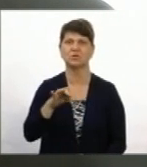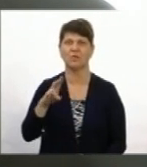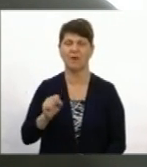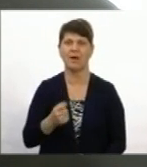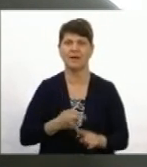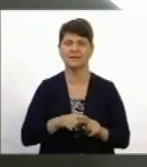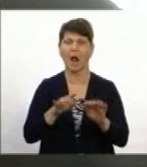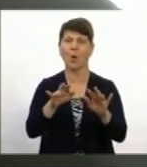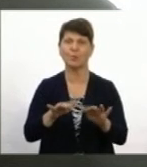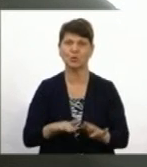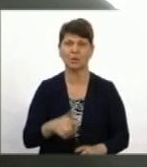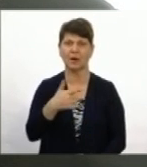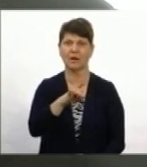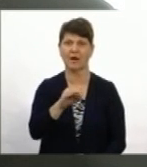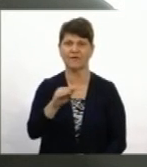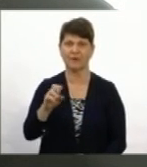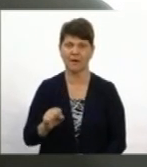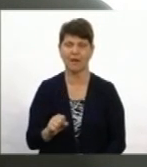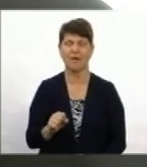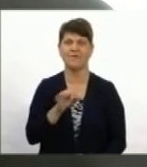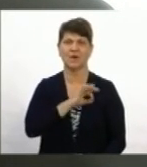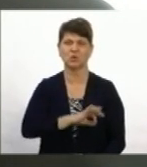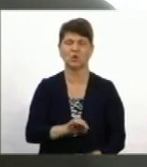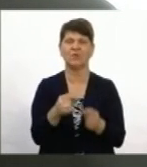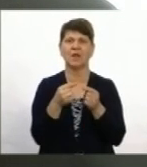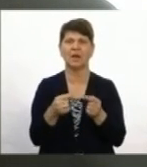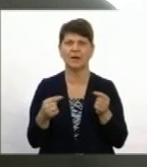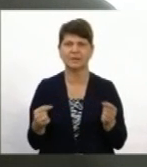графіка. Вона використовувала різні